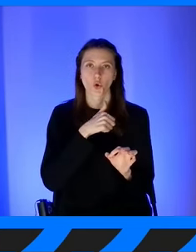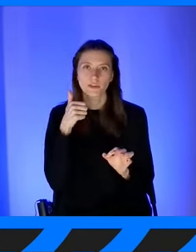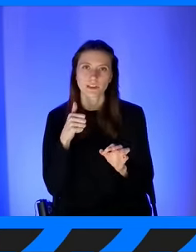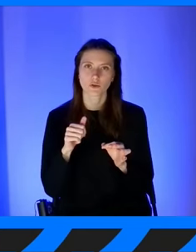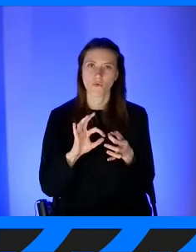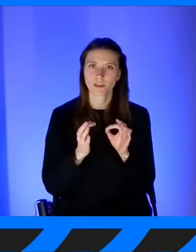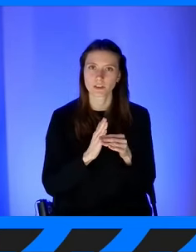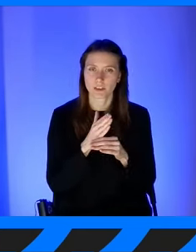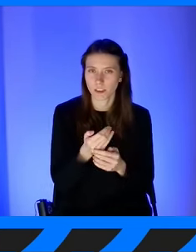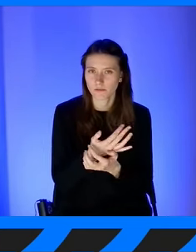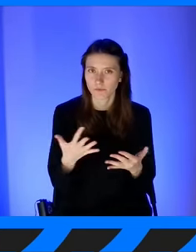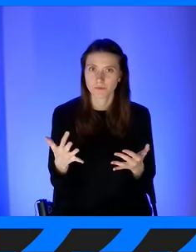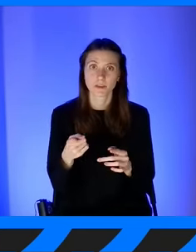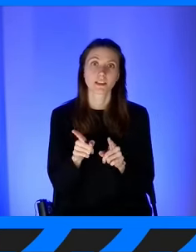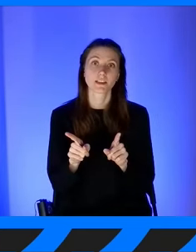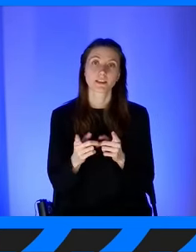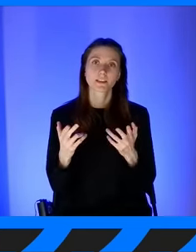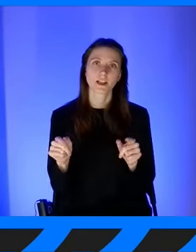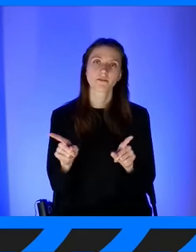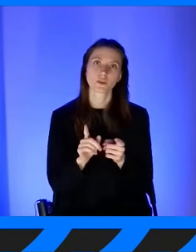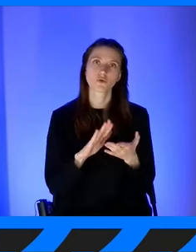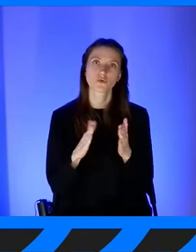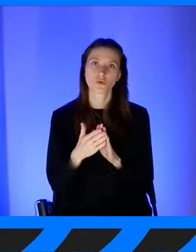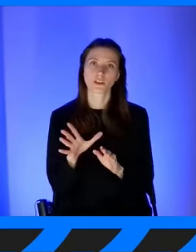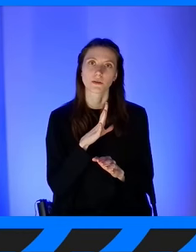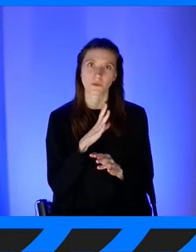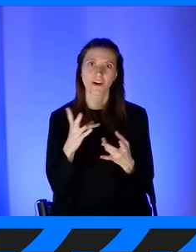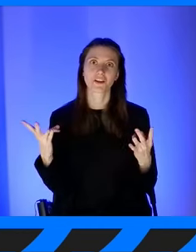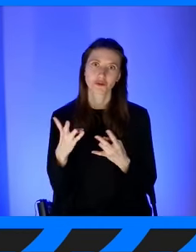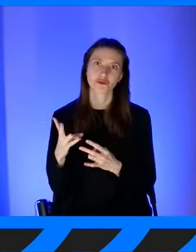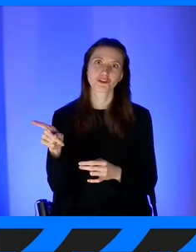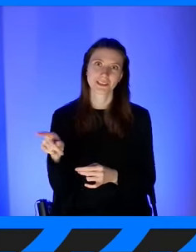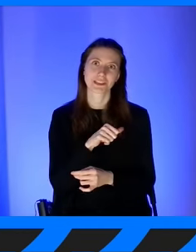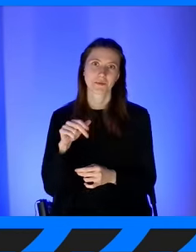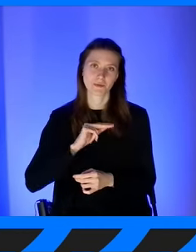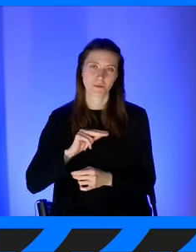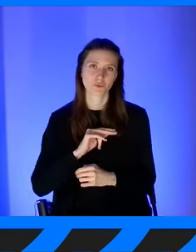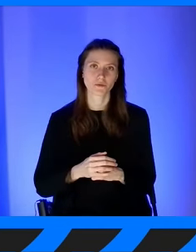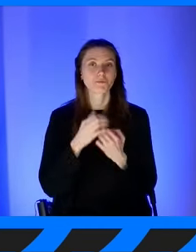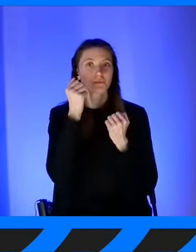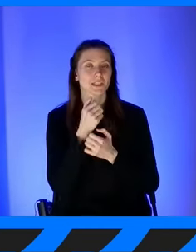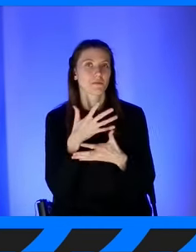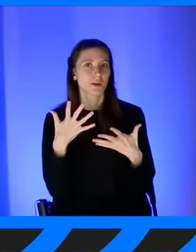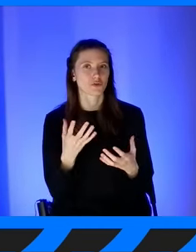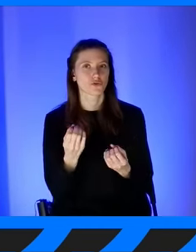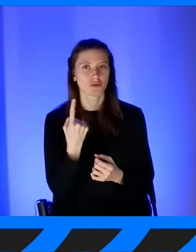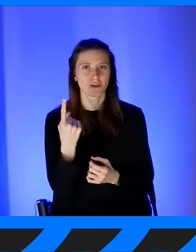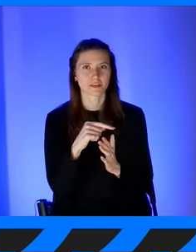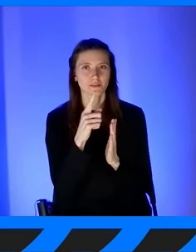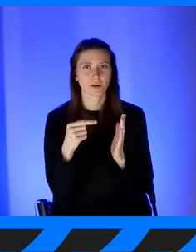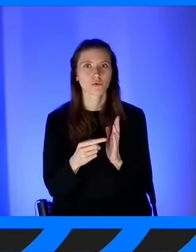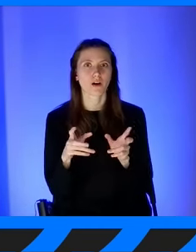логирования в какой-то момент ребятам надо доработать Спасибо большое и ещё один вопрос Как вы